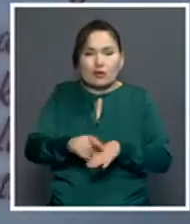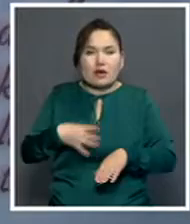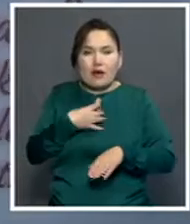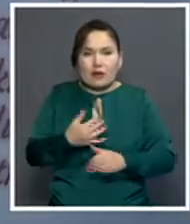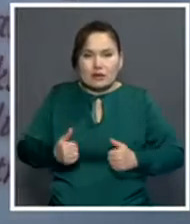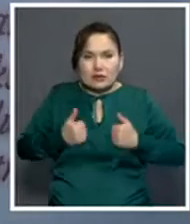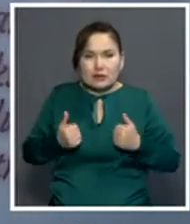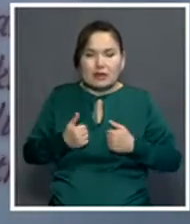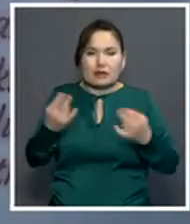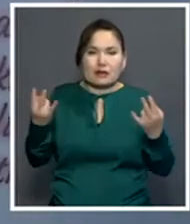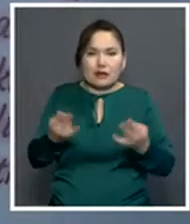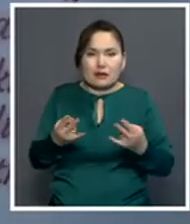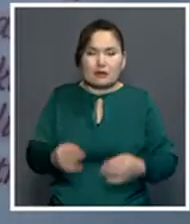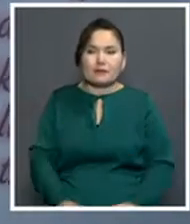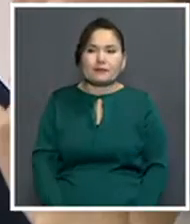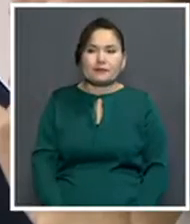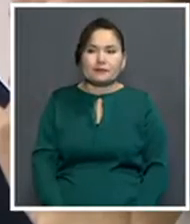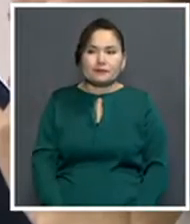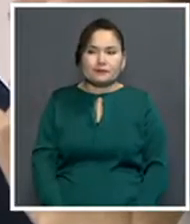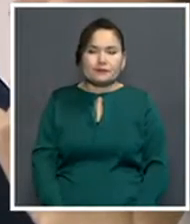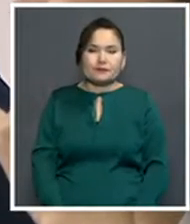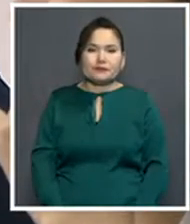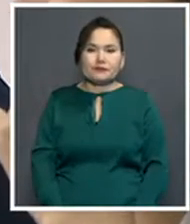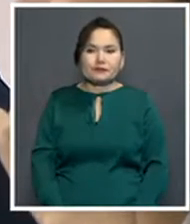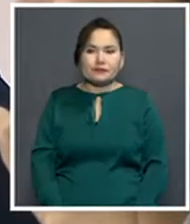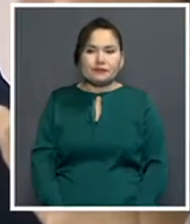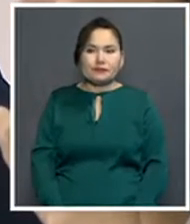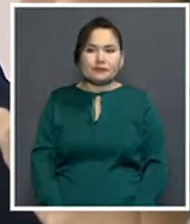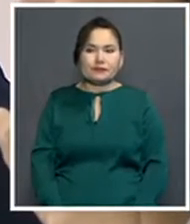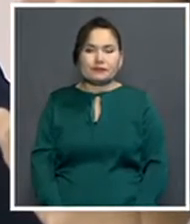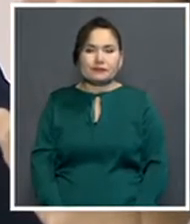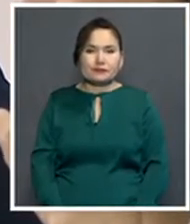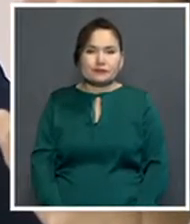атсалысу қажет, дейді сала мамандары. Шерхан Жамбулұлы, Дархан Әлбек, ұлттық арна.